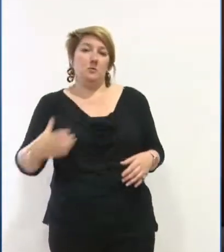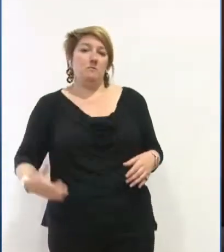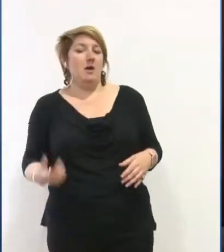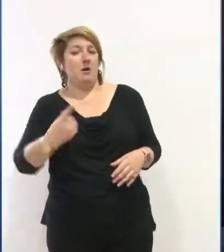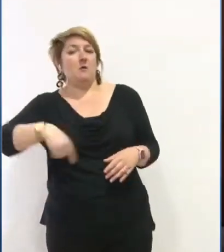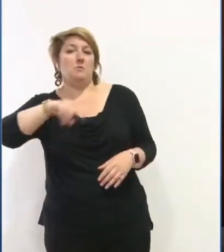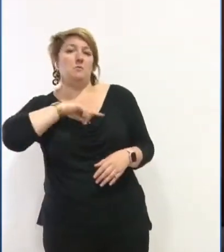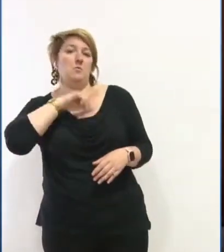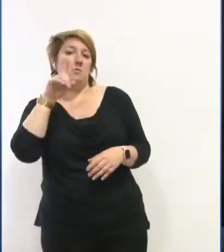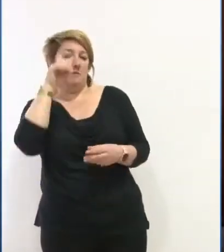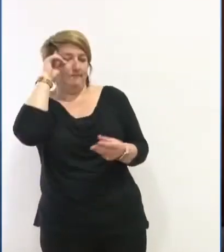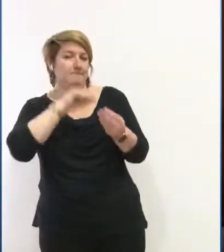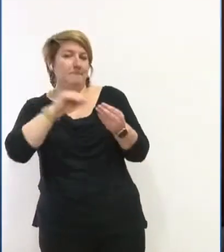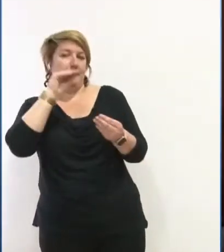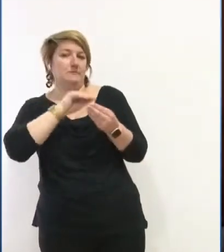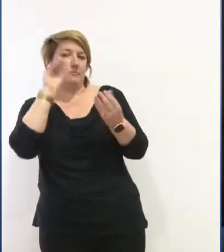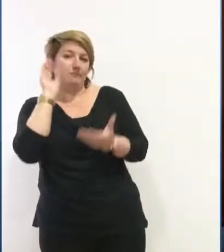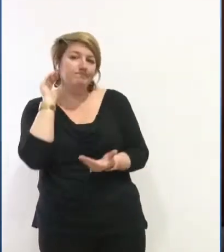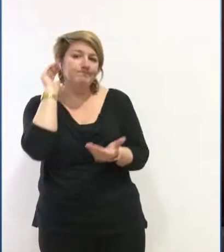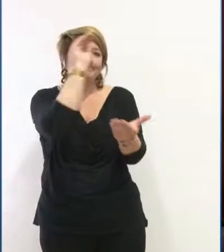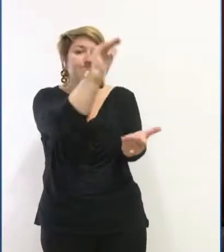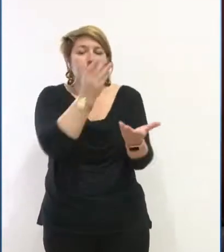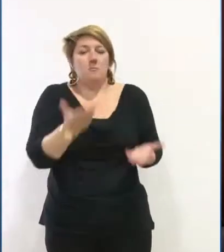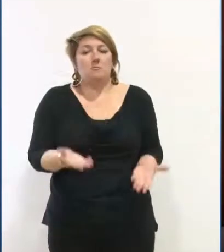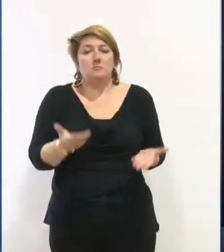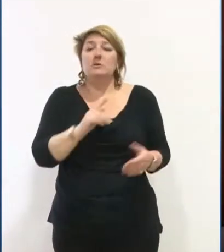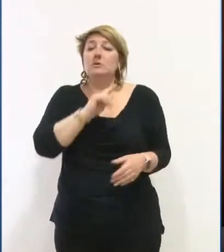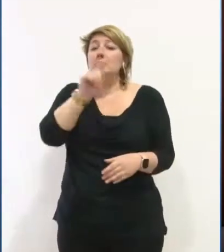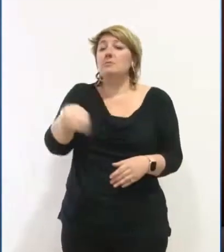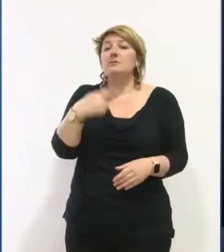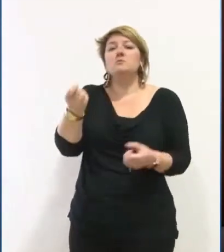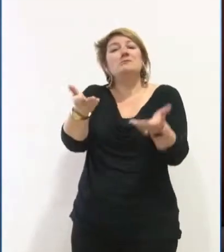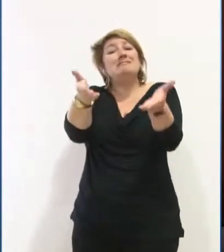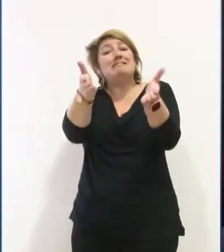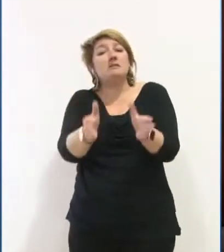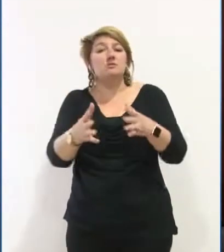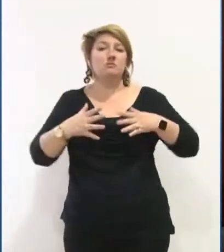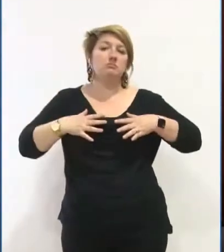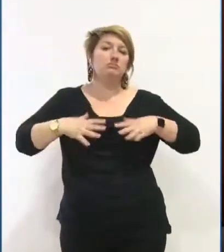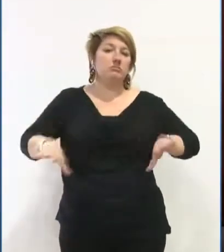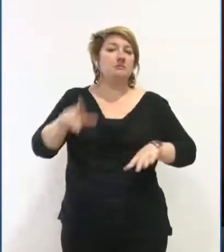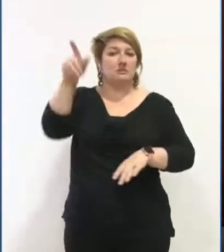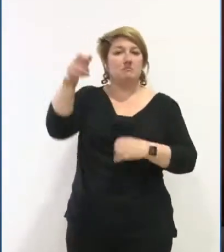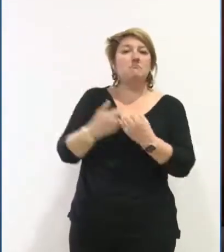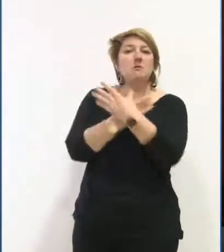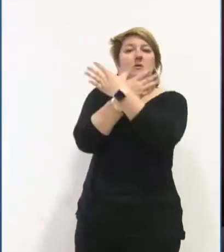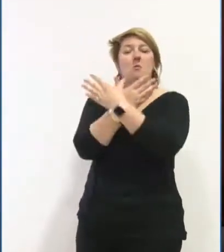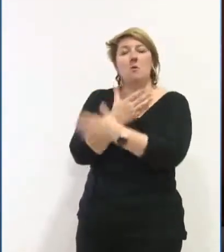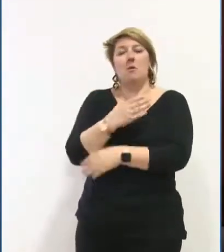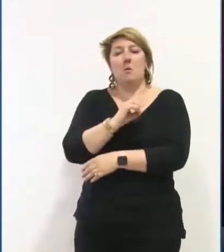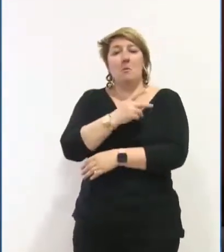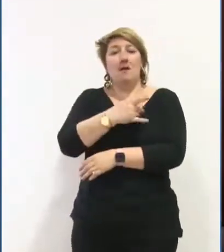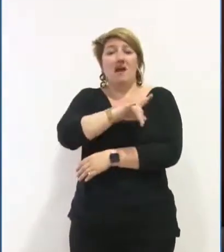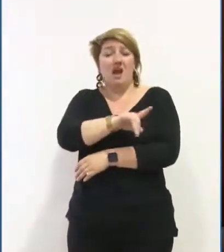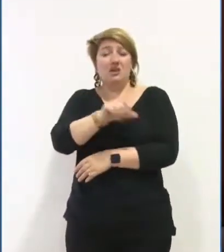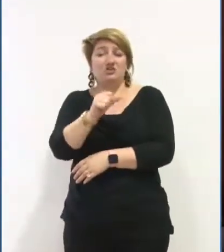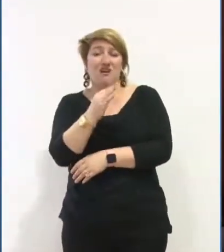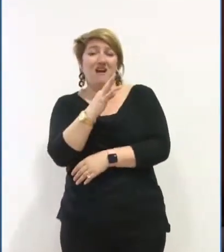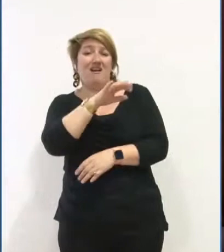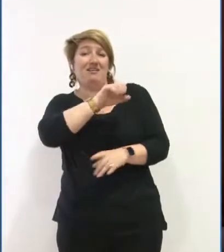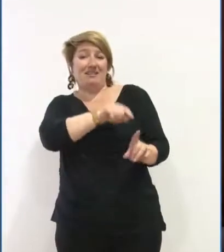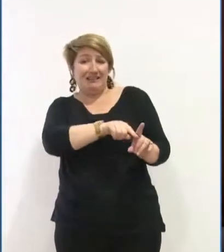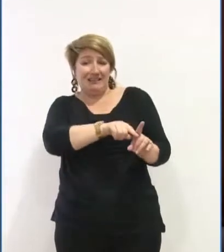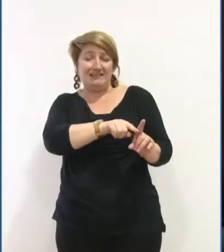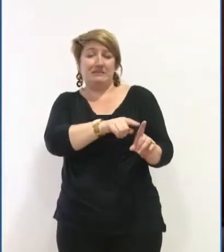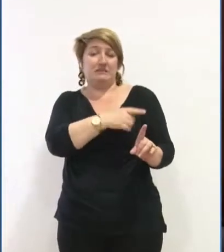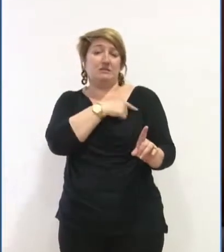Le principe de cette décision relève bien sûr de la métropole pour l'OPH Actis, organisme qui lui a été rattaché en